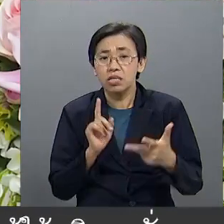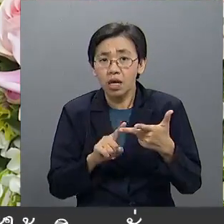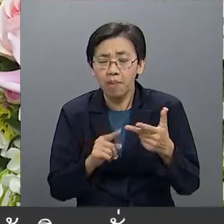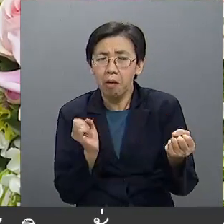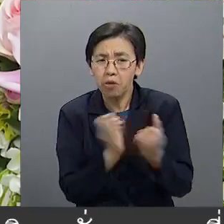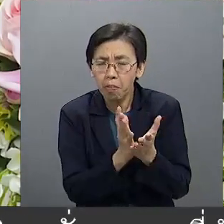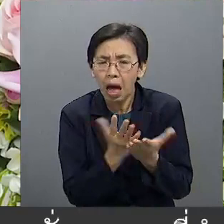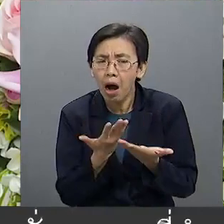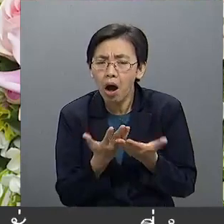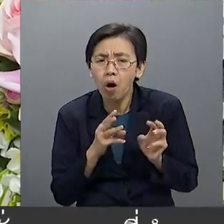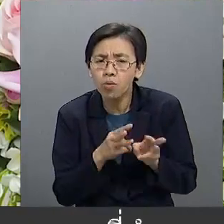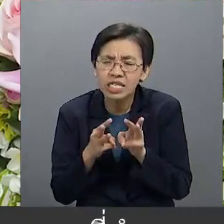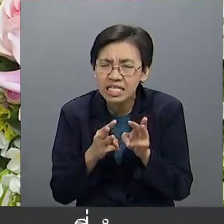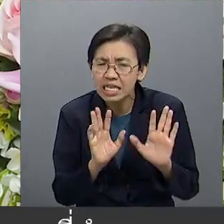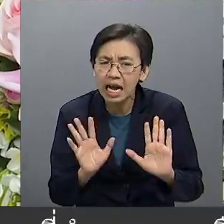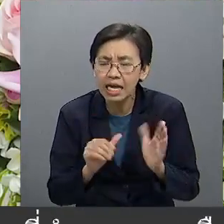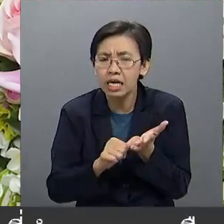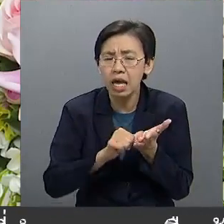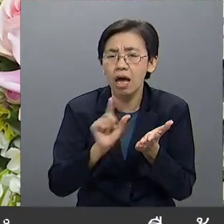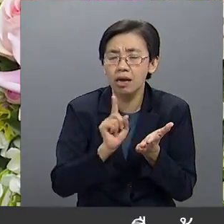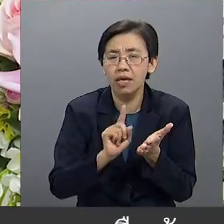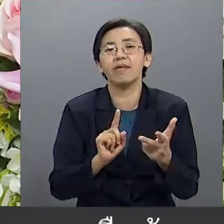มีจะมีการแก้ไขอย่างไรนะครับใน